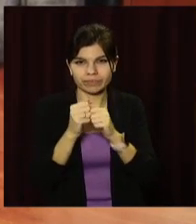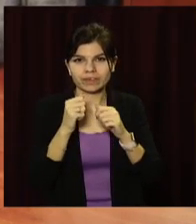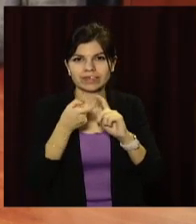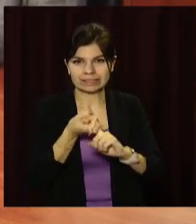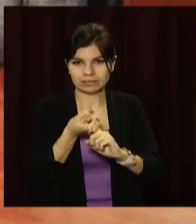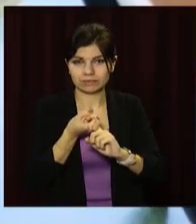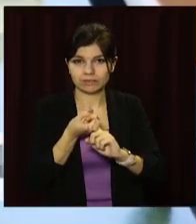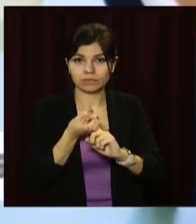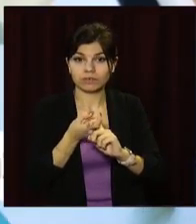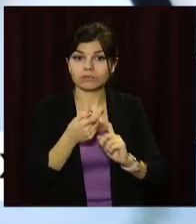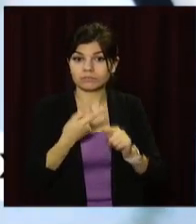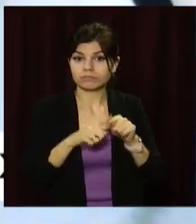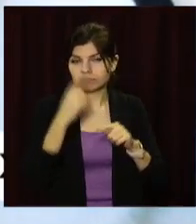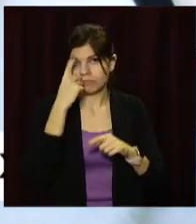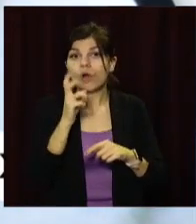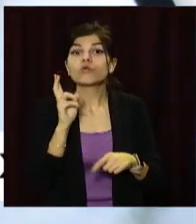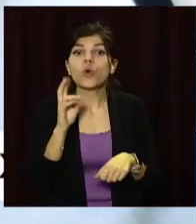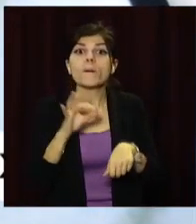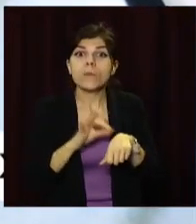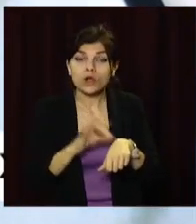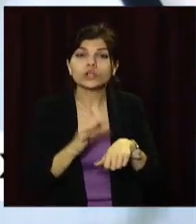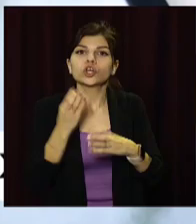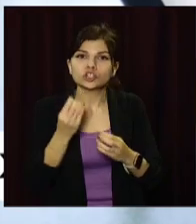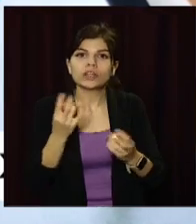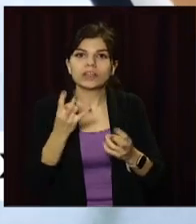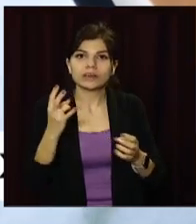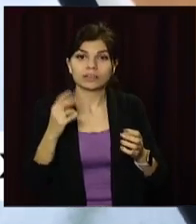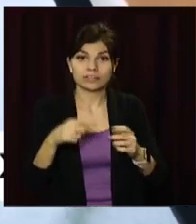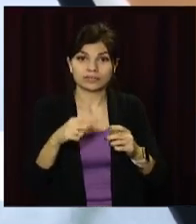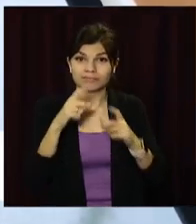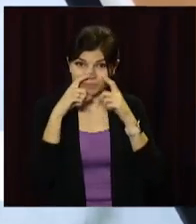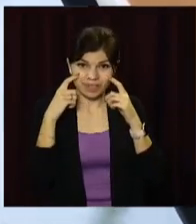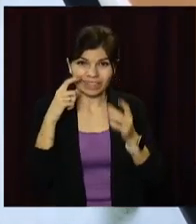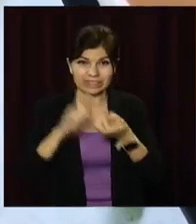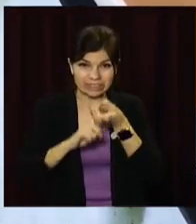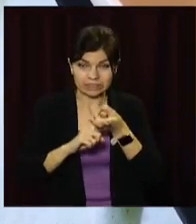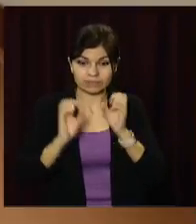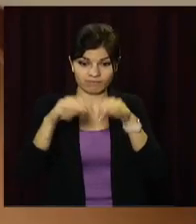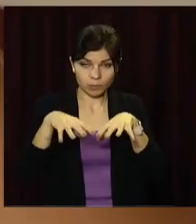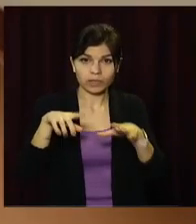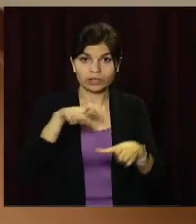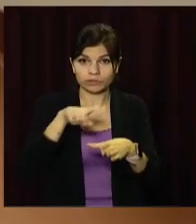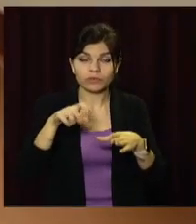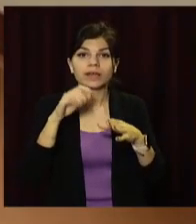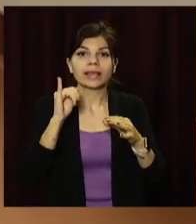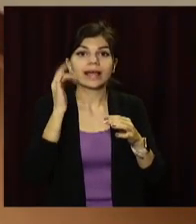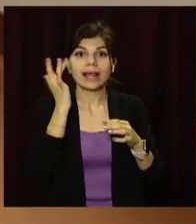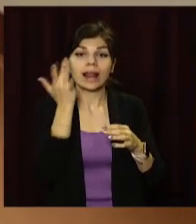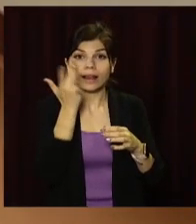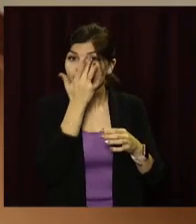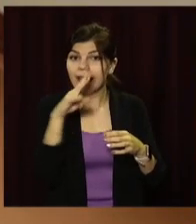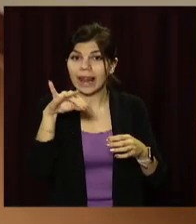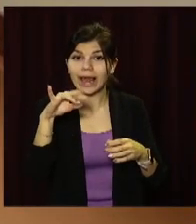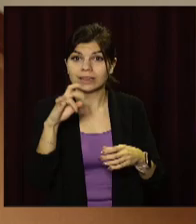Козлова. Хто хворіє, тим радять ще санітайзером обробляти і використані маски, і лінзи, і серветки. Проте усі